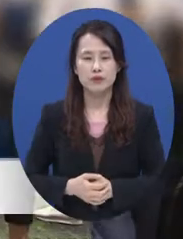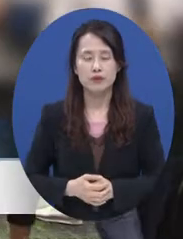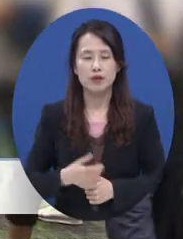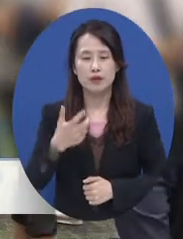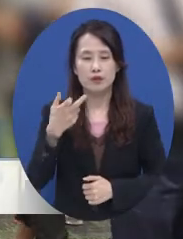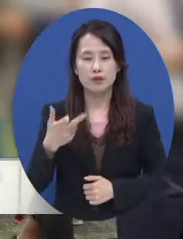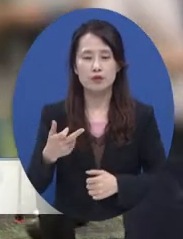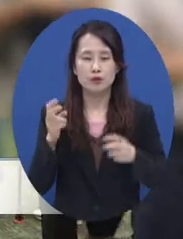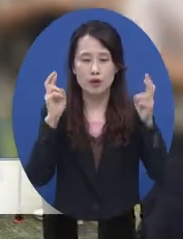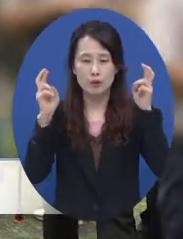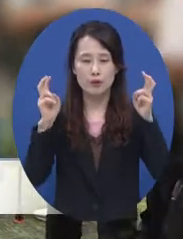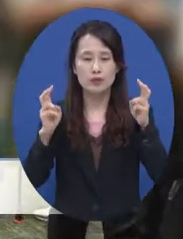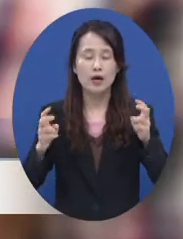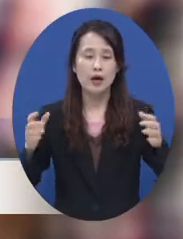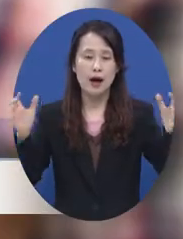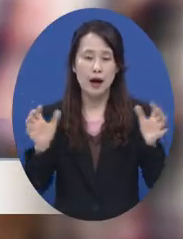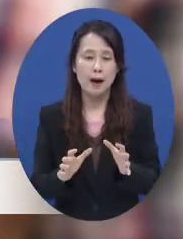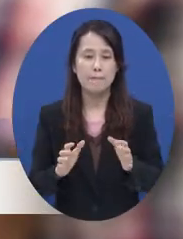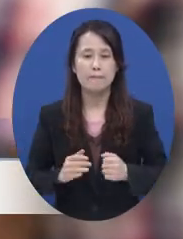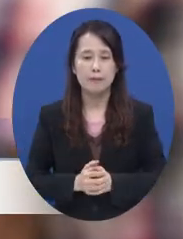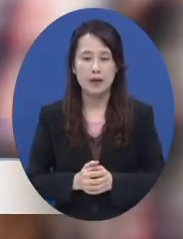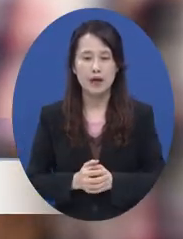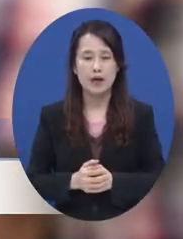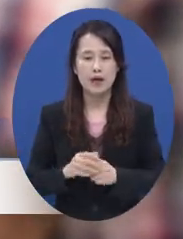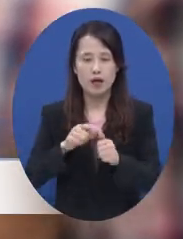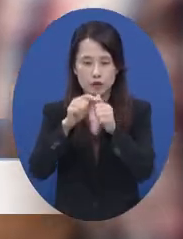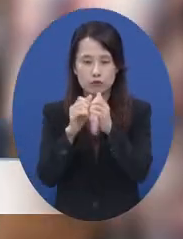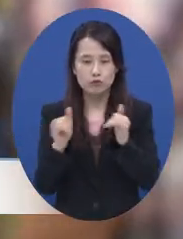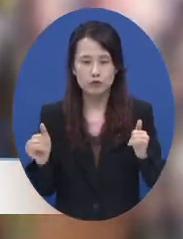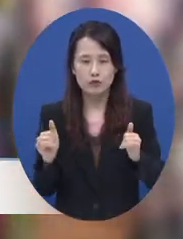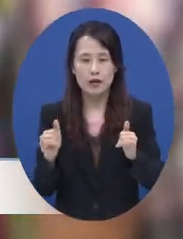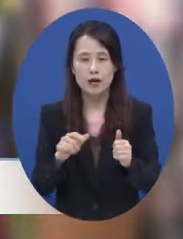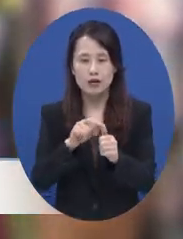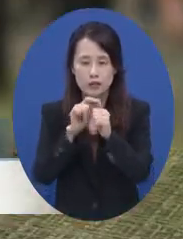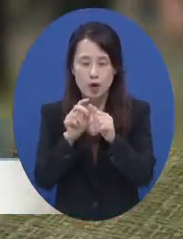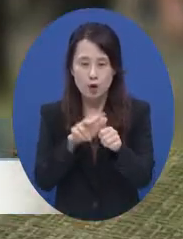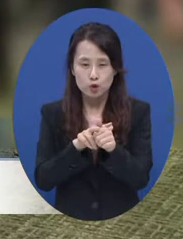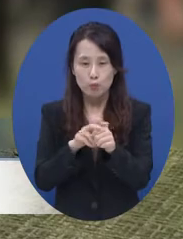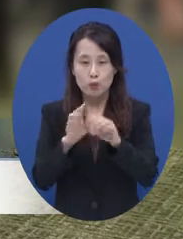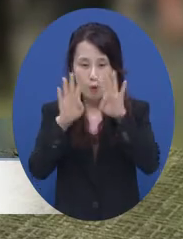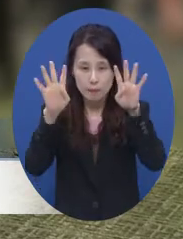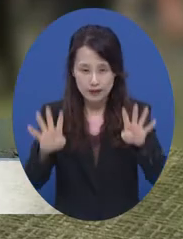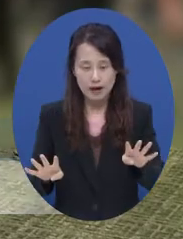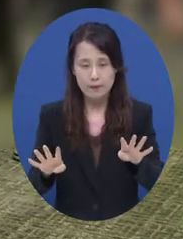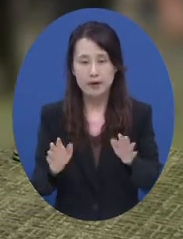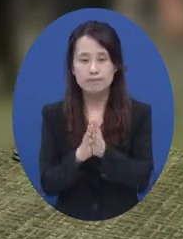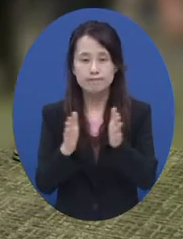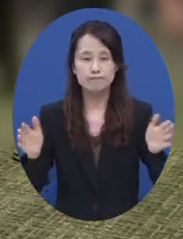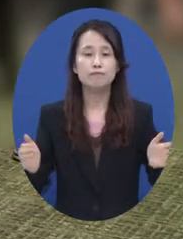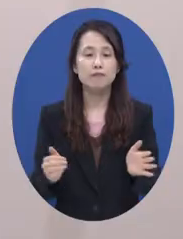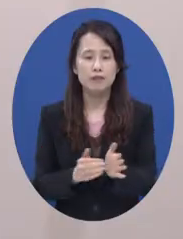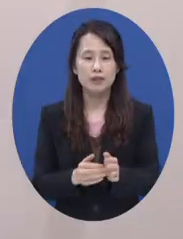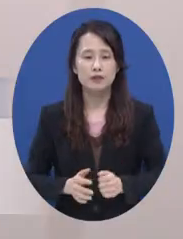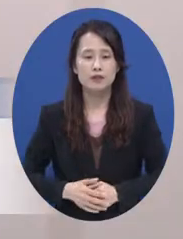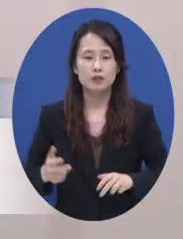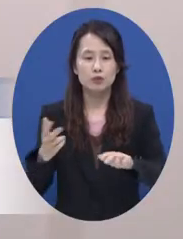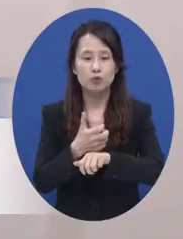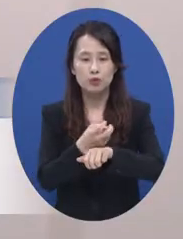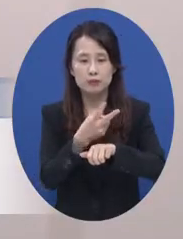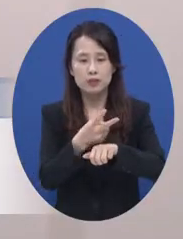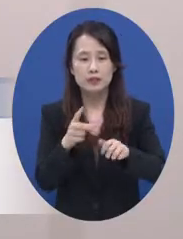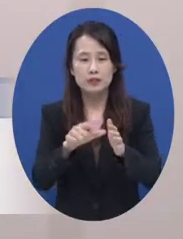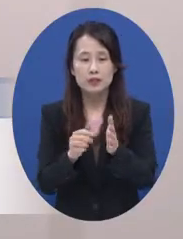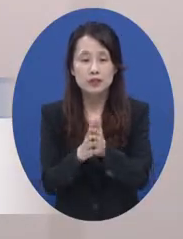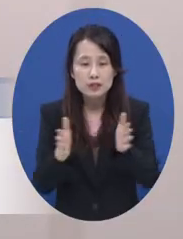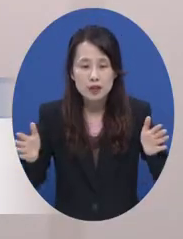도내 17개 버스 업체가 참여해 운전기사 채용 정보를 한눈에 볼수있는 박람회 를 열었습니다 주 5시리즈에